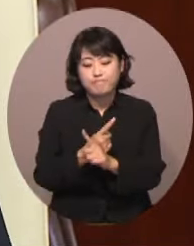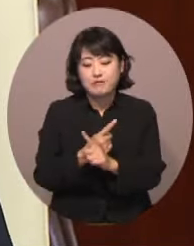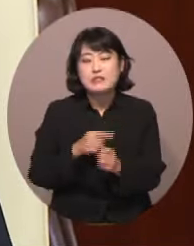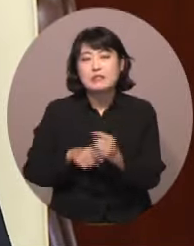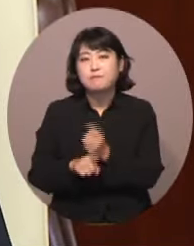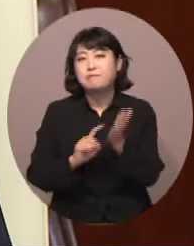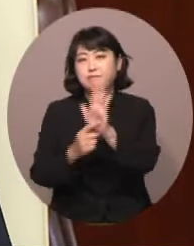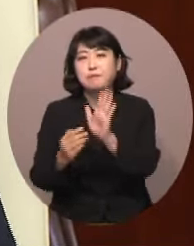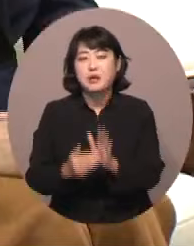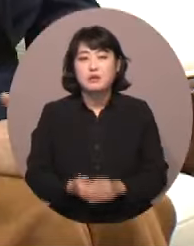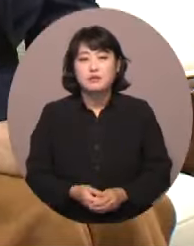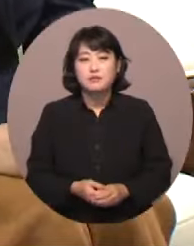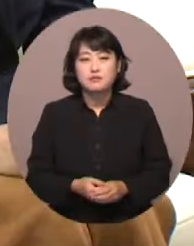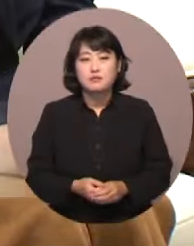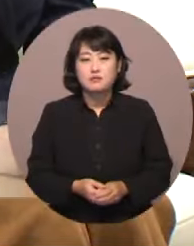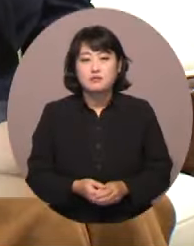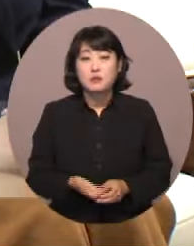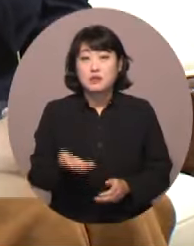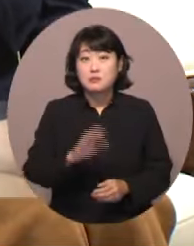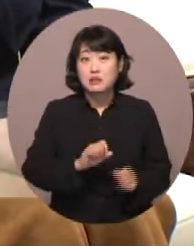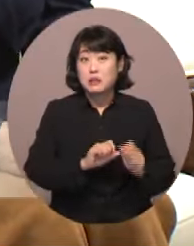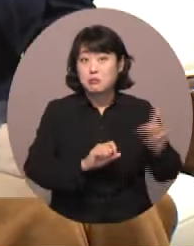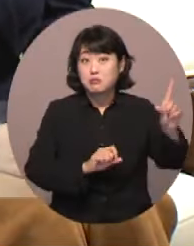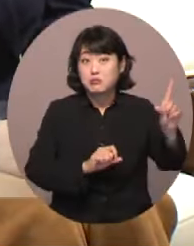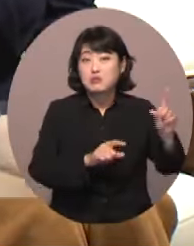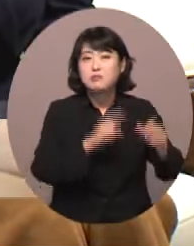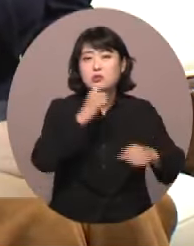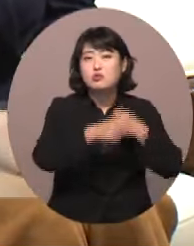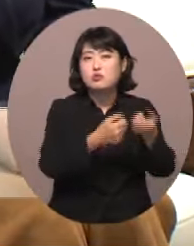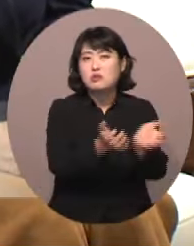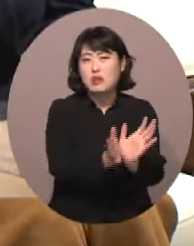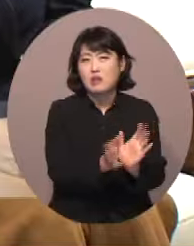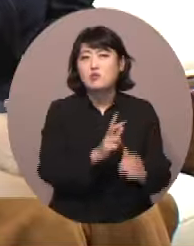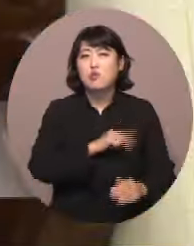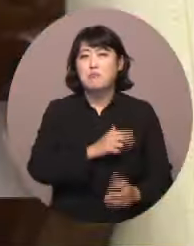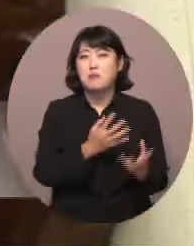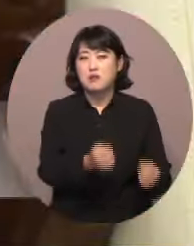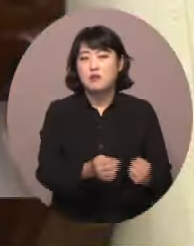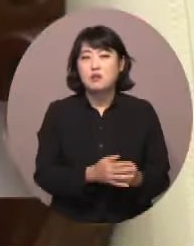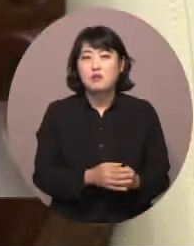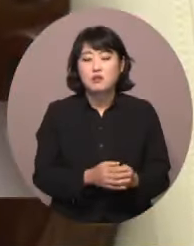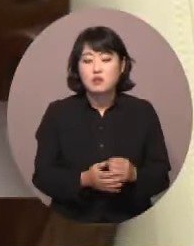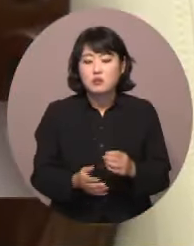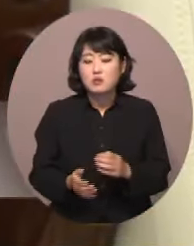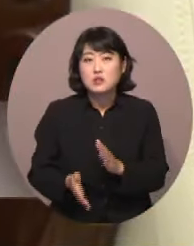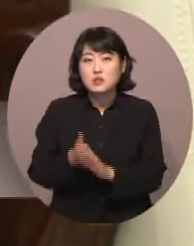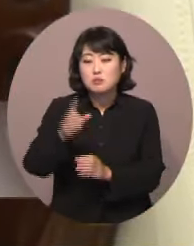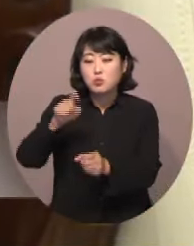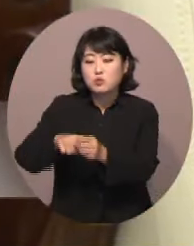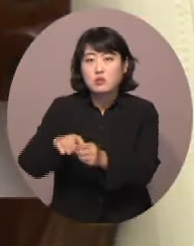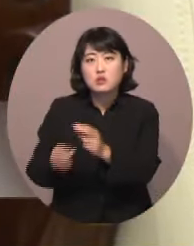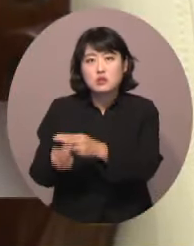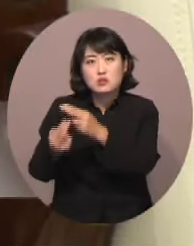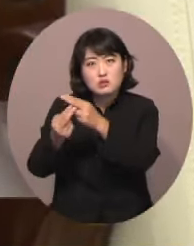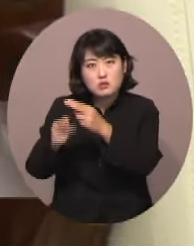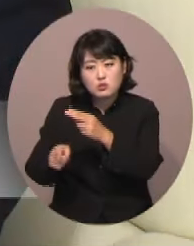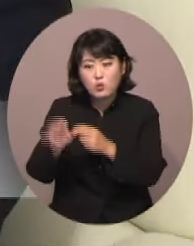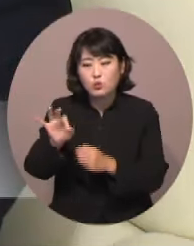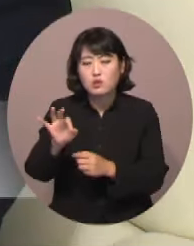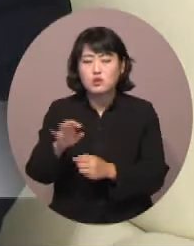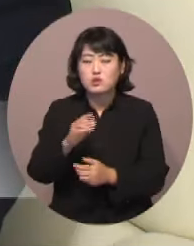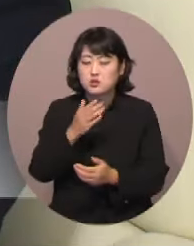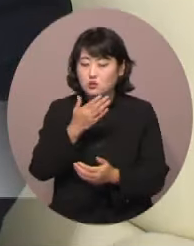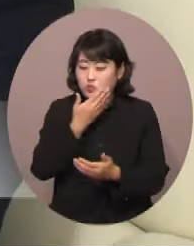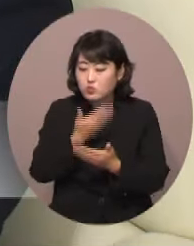내비쳤습니다 하지만 시의 다수인 민주당은 시장이 밝힌 시민 펀드 등을 동한 축제 개체 등은 매우 신중한